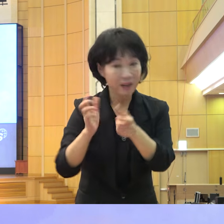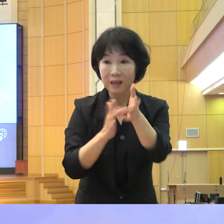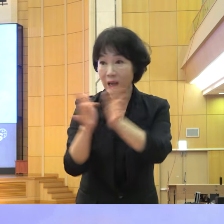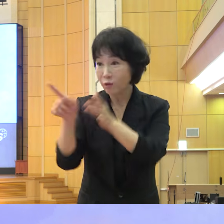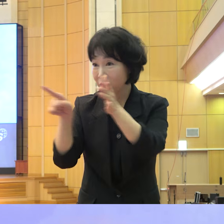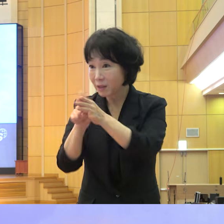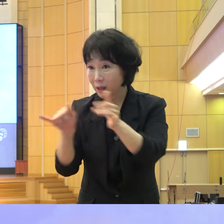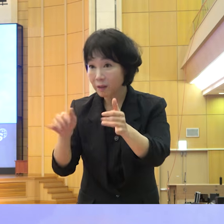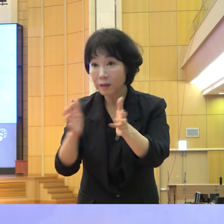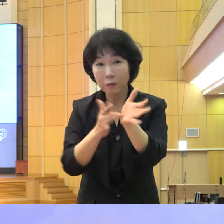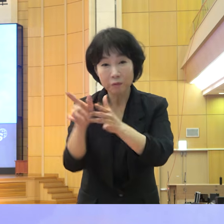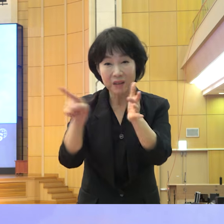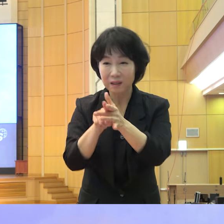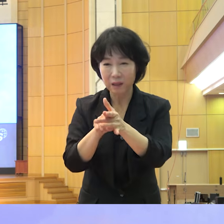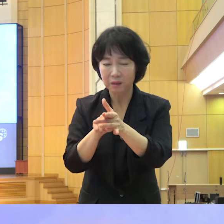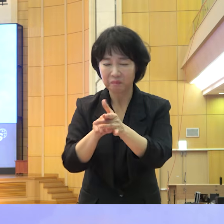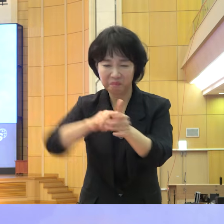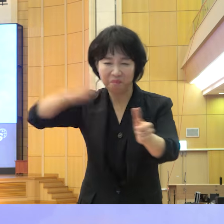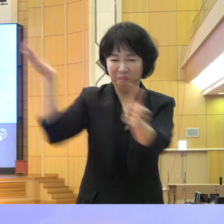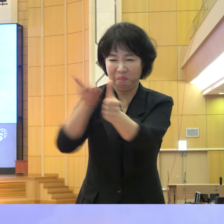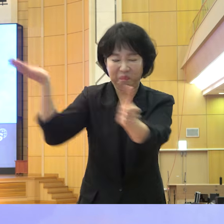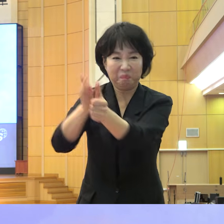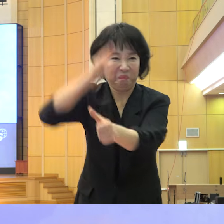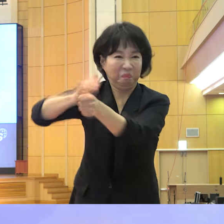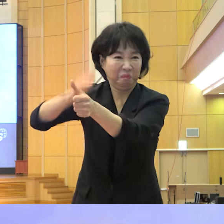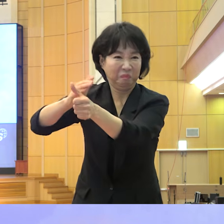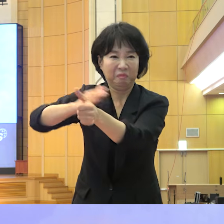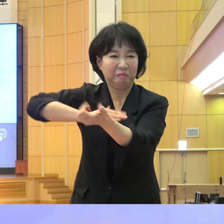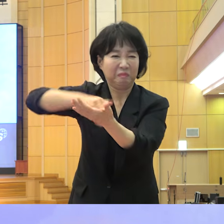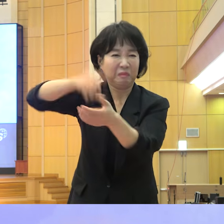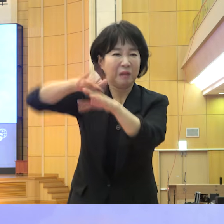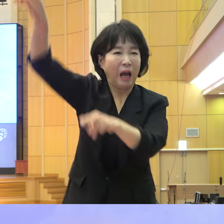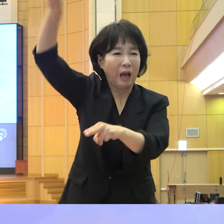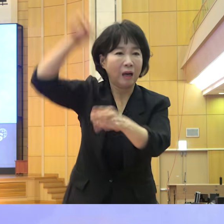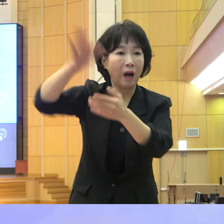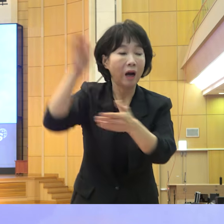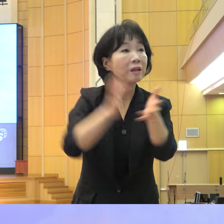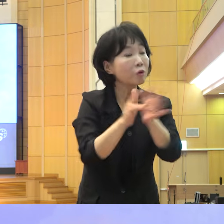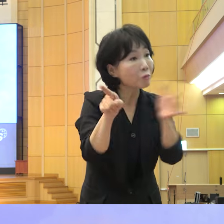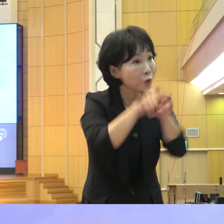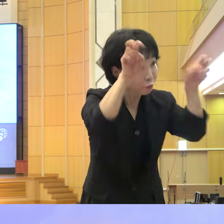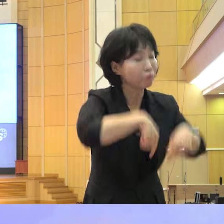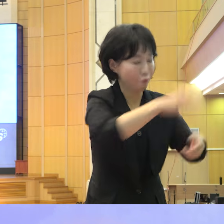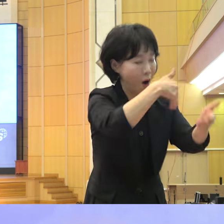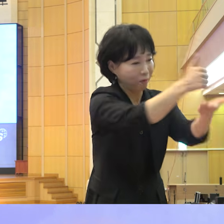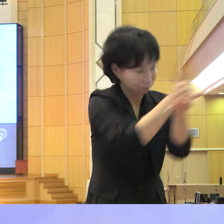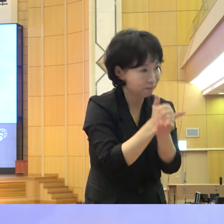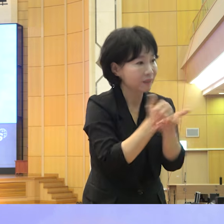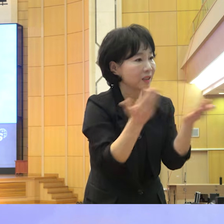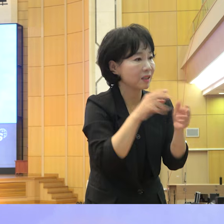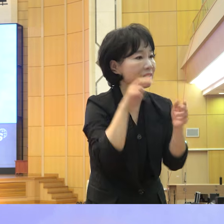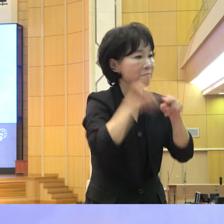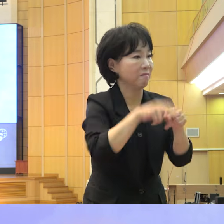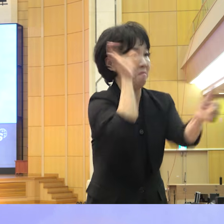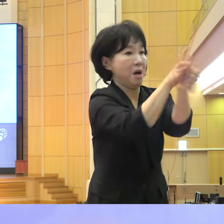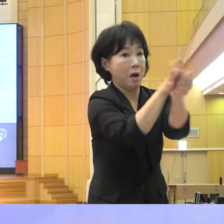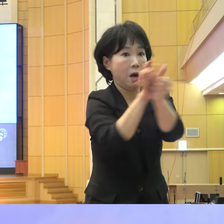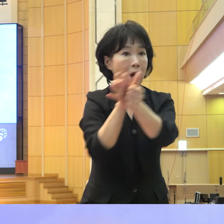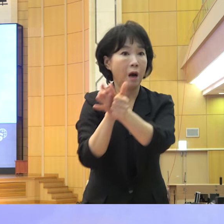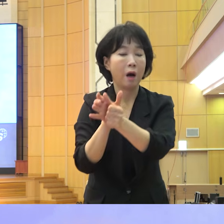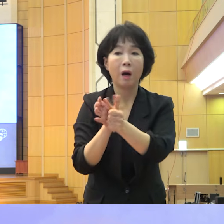사람 하나하나 다 잘라버렸어요. 그리고 전부 다 믿지 않는 사람이라든지 아니면 무슨